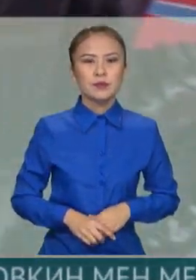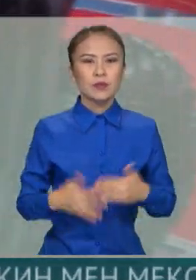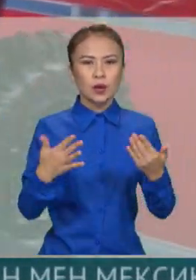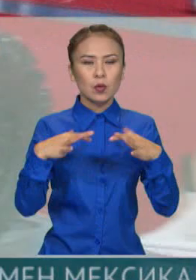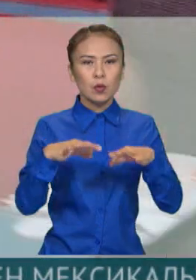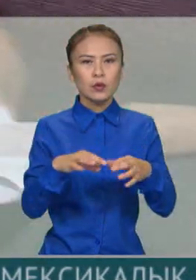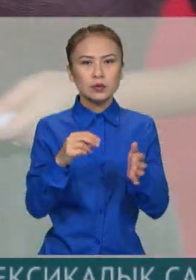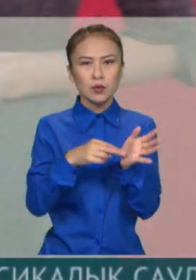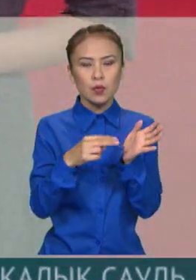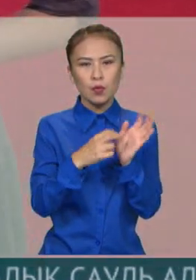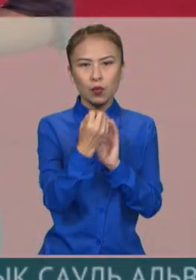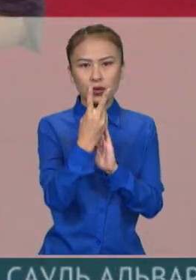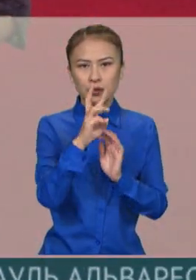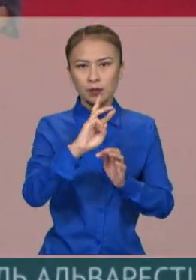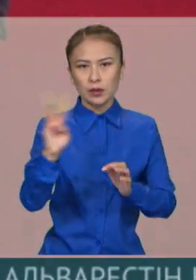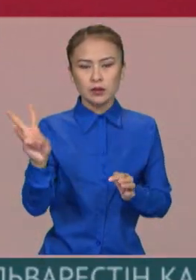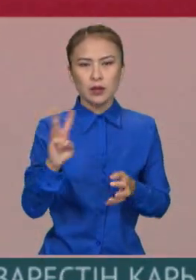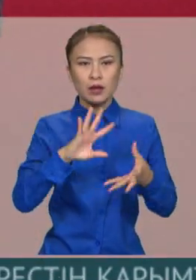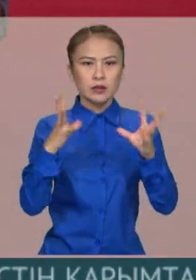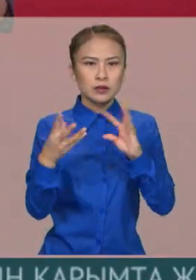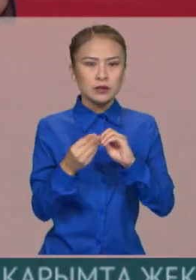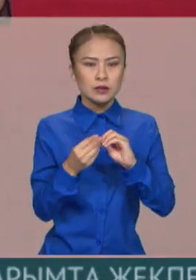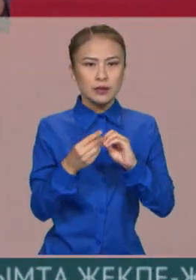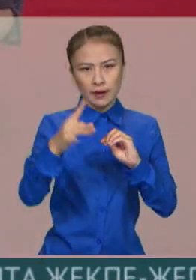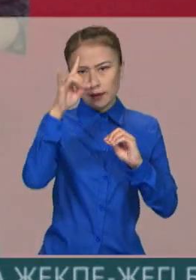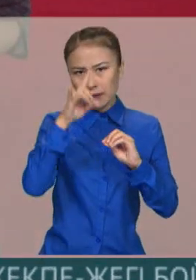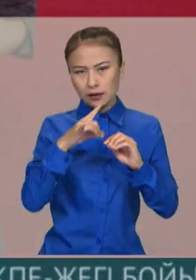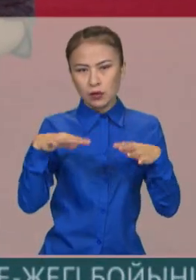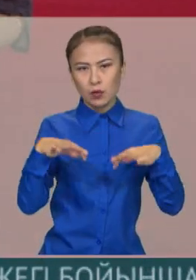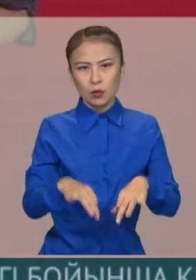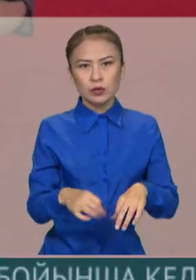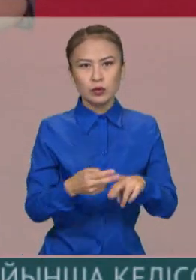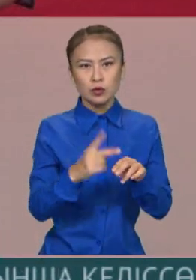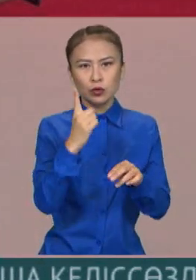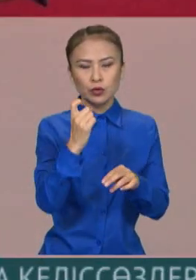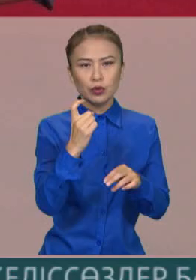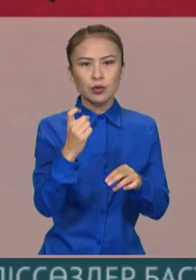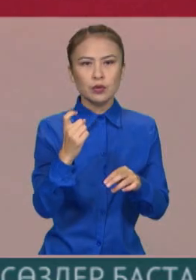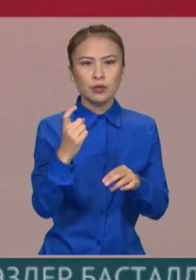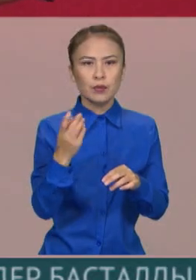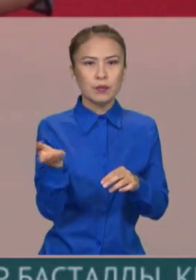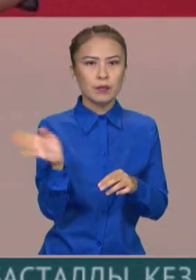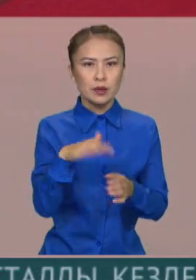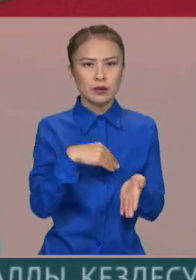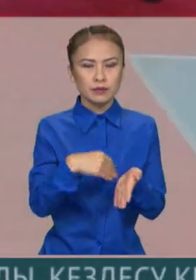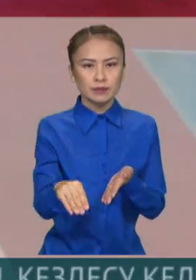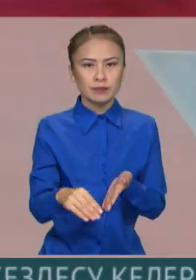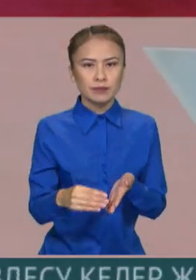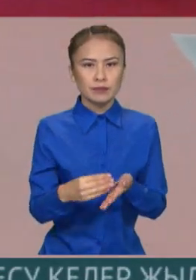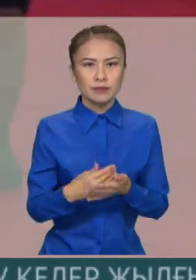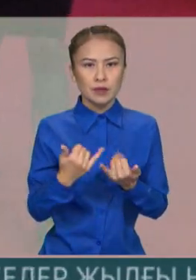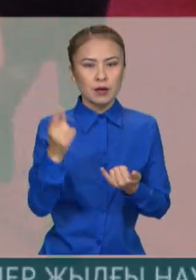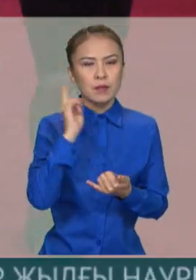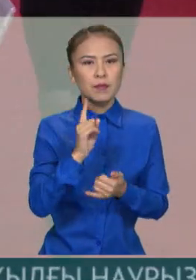Көліктің құны 12 миллион теңгеге дейін жетеді екен. Қазақстан мұндай көліктің 100 бірлігін сатып алыпты. Ал